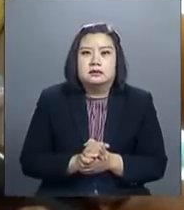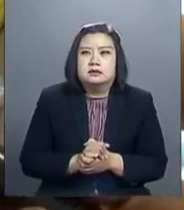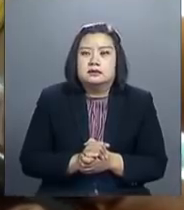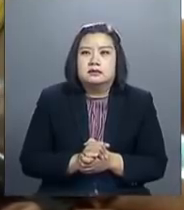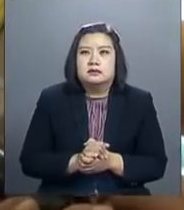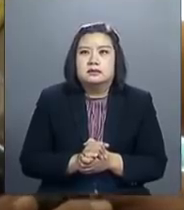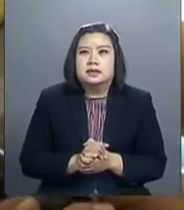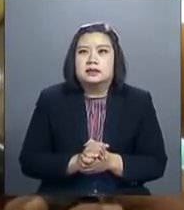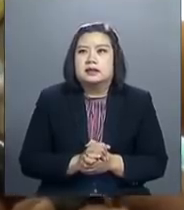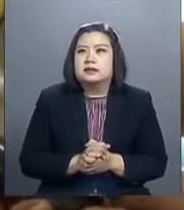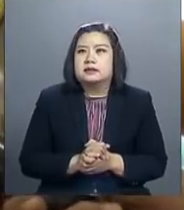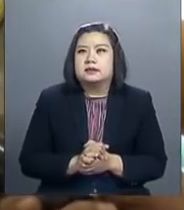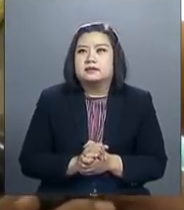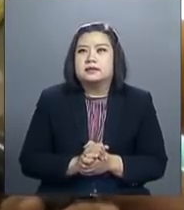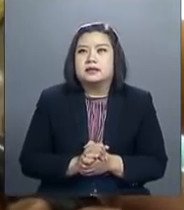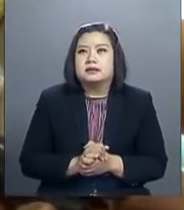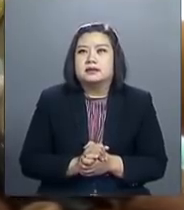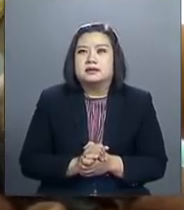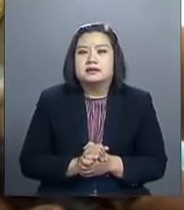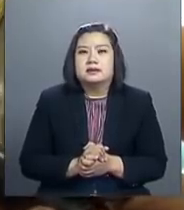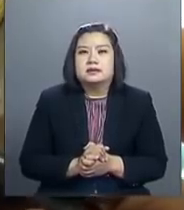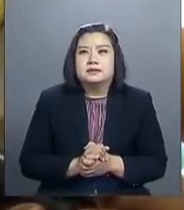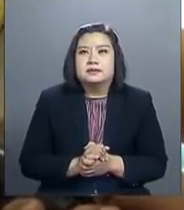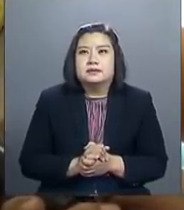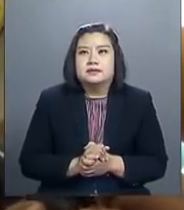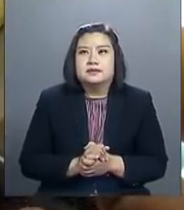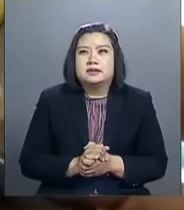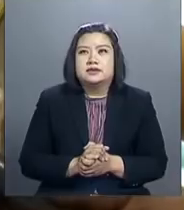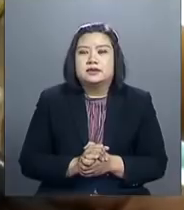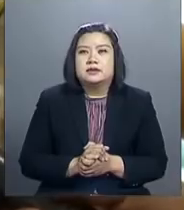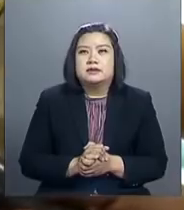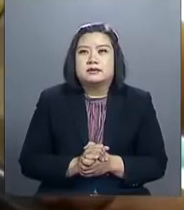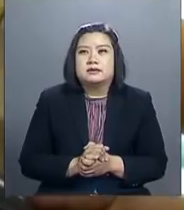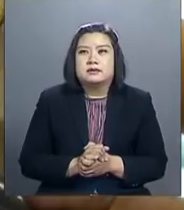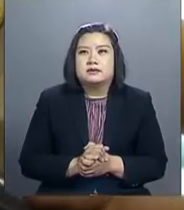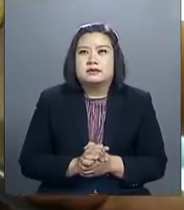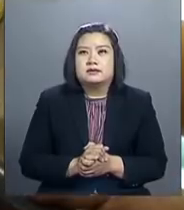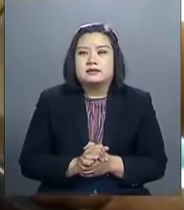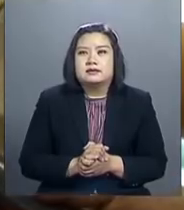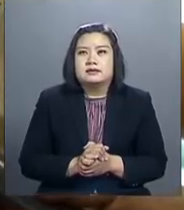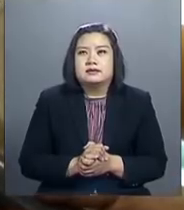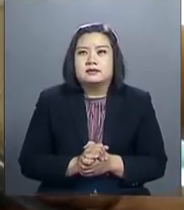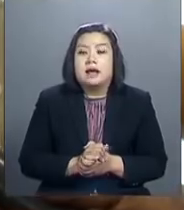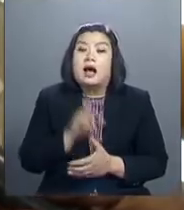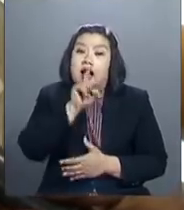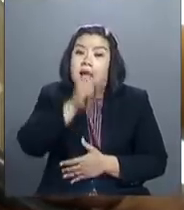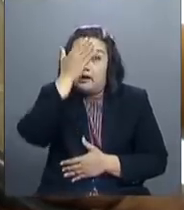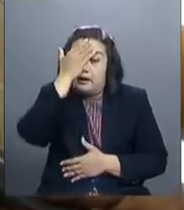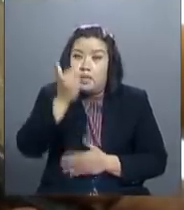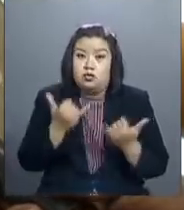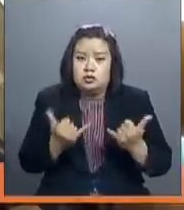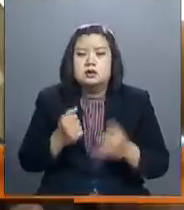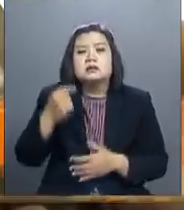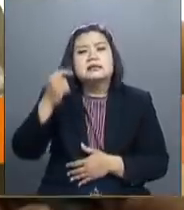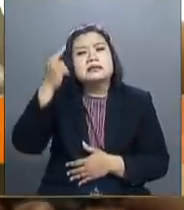คิดว่าคำพูดของคุณทักษิณที่พูดมาเนี่ยมันมีผลกระทบกับกำลังที่จะไปสู่การเลือกตั้งของไทยค ่ะก็คิดว่าคุณคิดว่